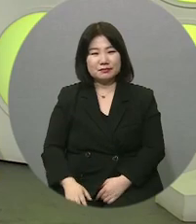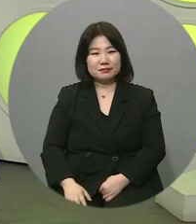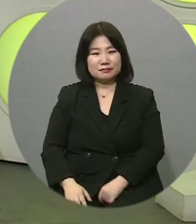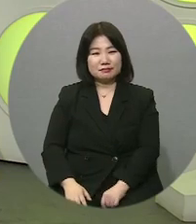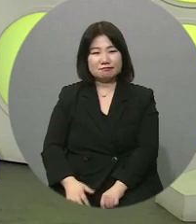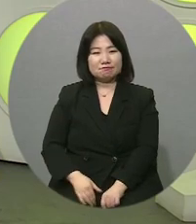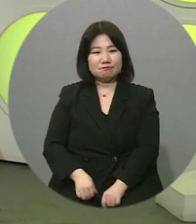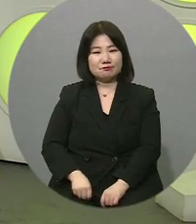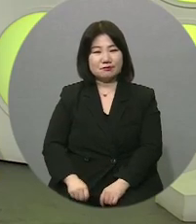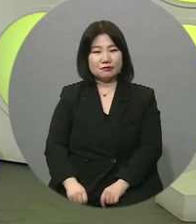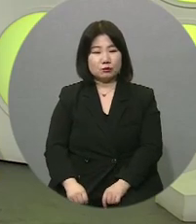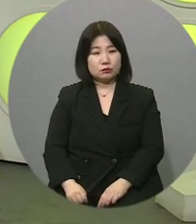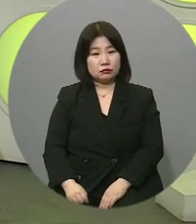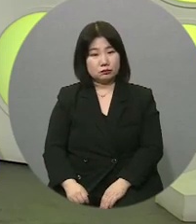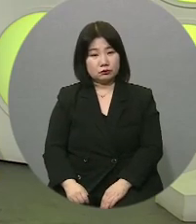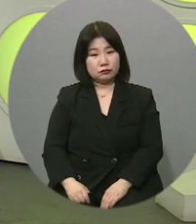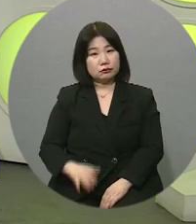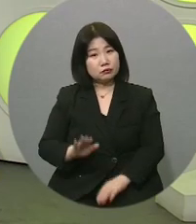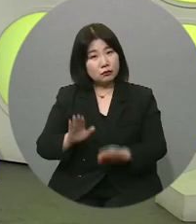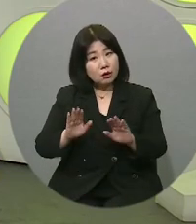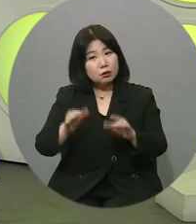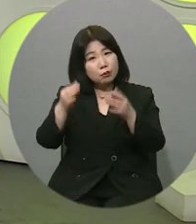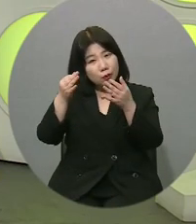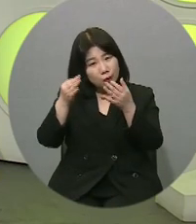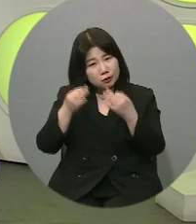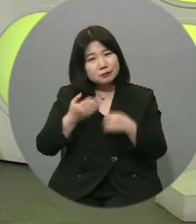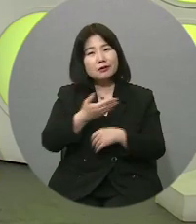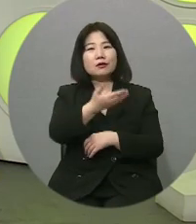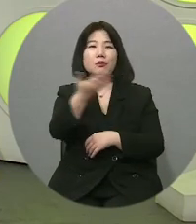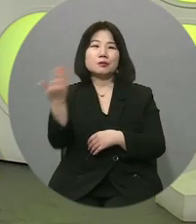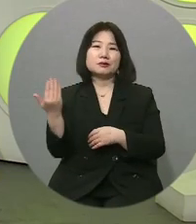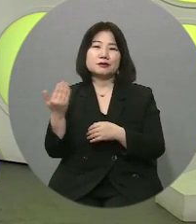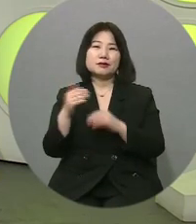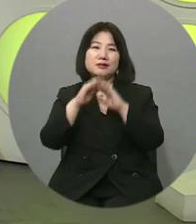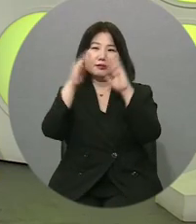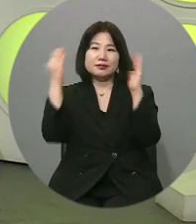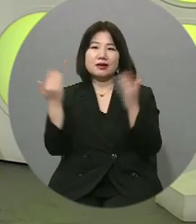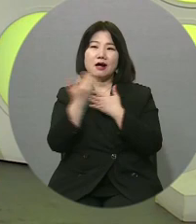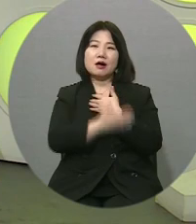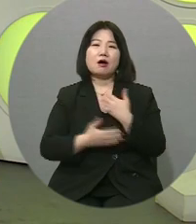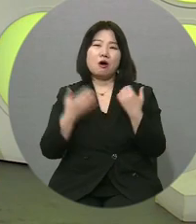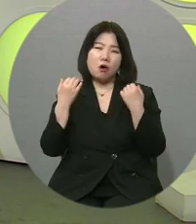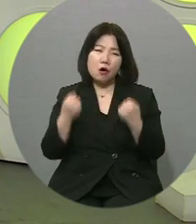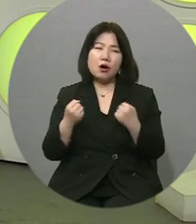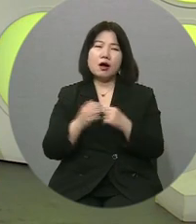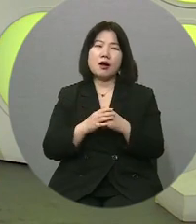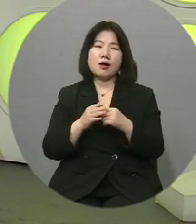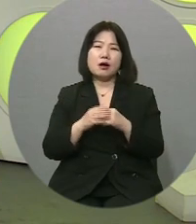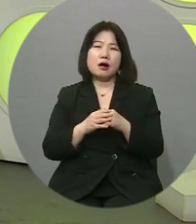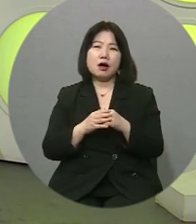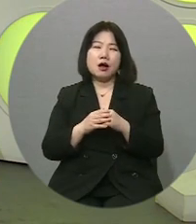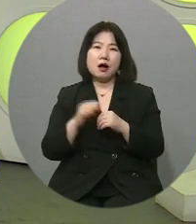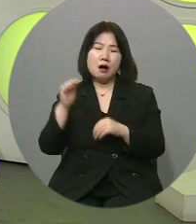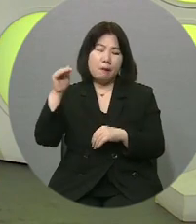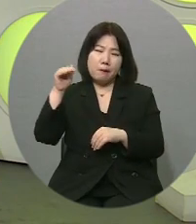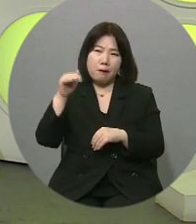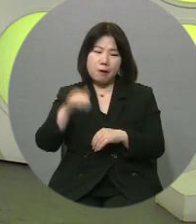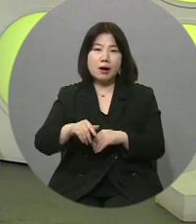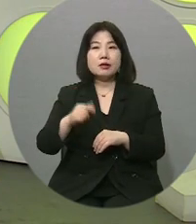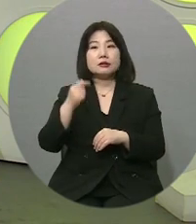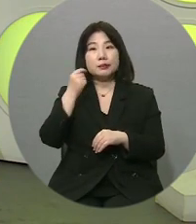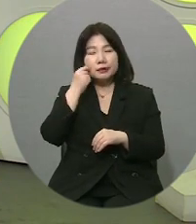여튼, 그러니까 지금 보고 계신 분들은 다 건강을 지금보다는 더 안 나빠지게끔